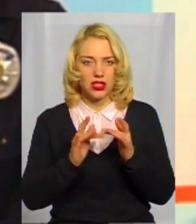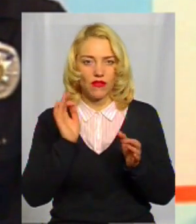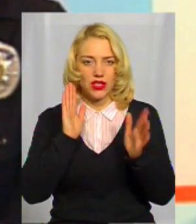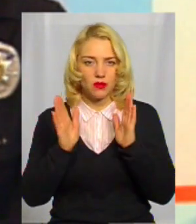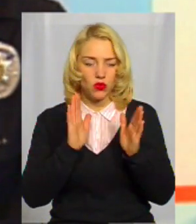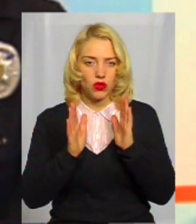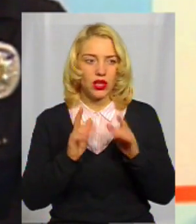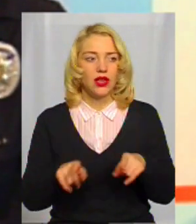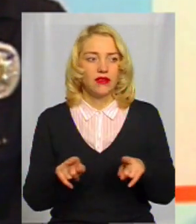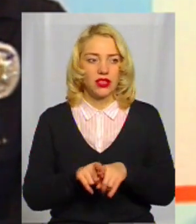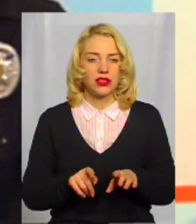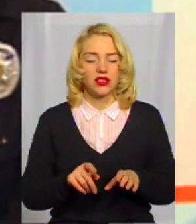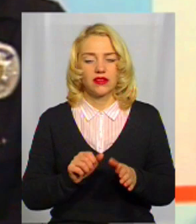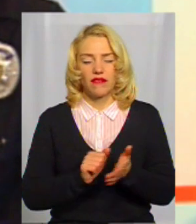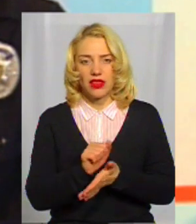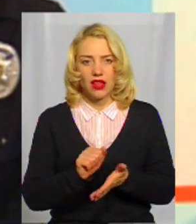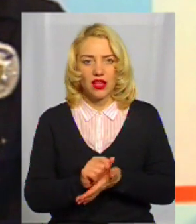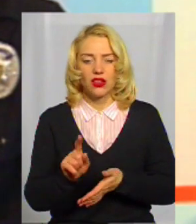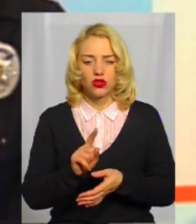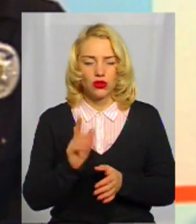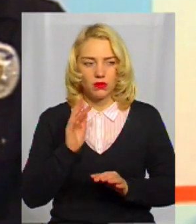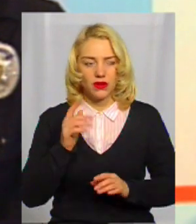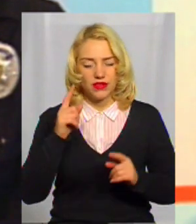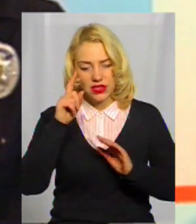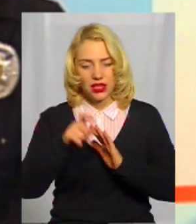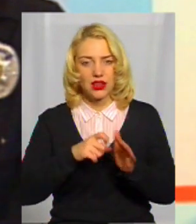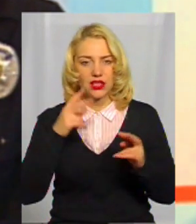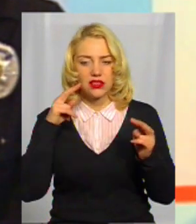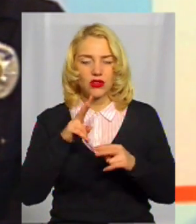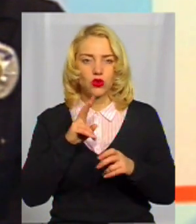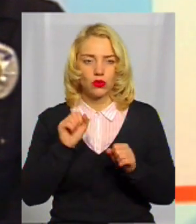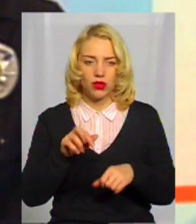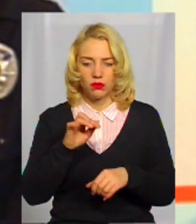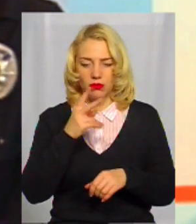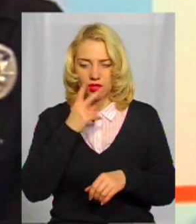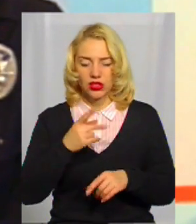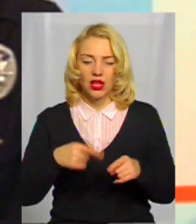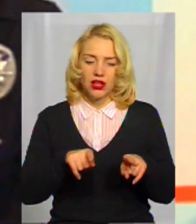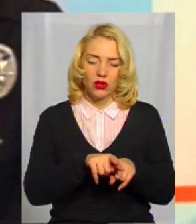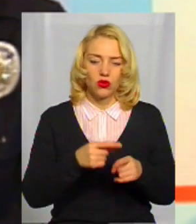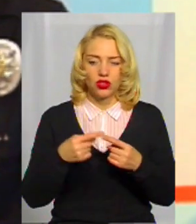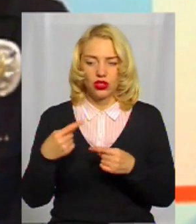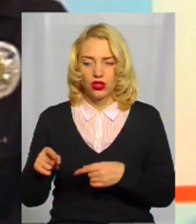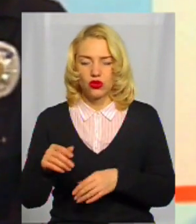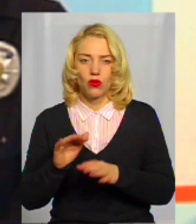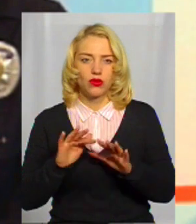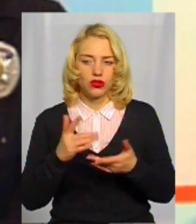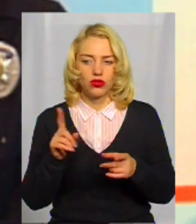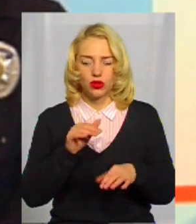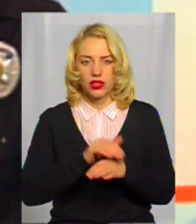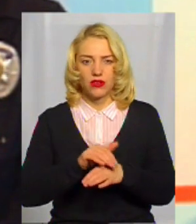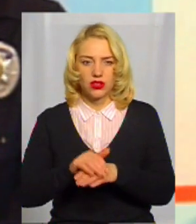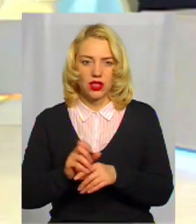і в таких виданнях з метою встановлення тих свідків, які могли бачити ту чи іншу подію, щоб зафіксувати, долучити якісь